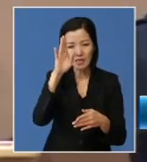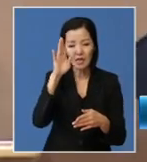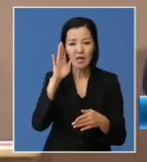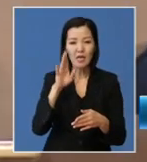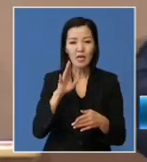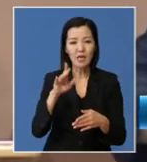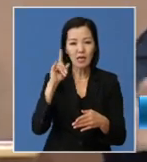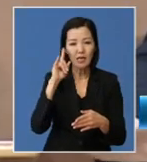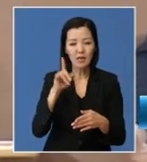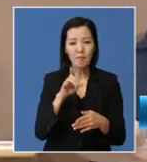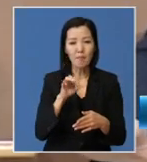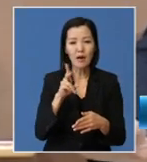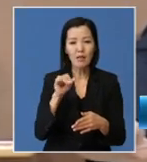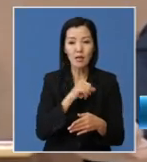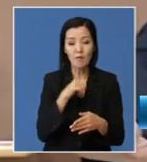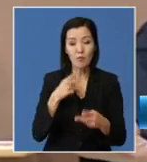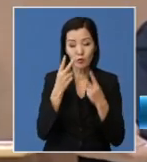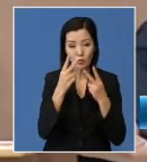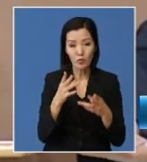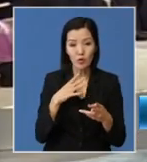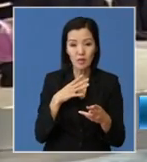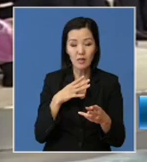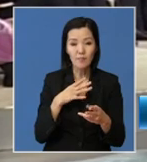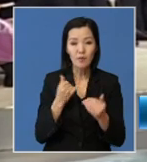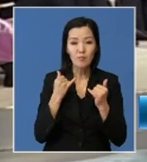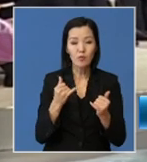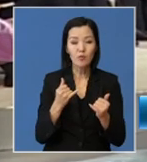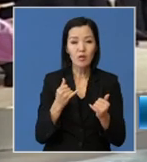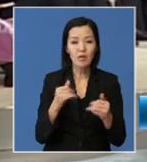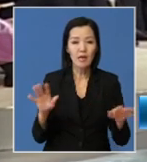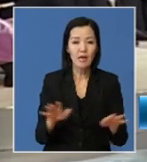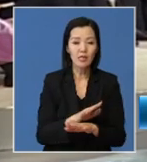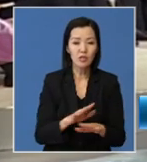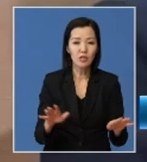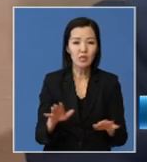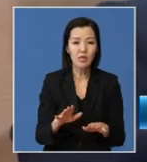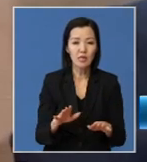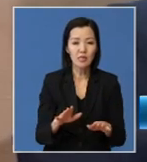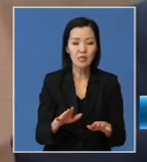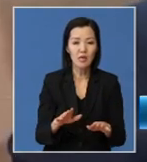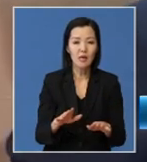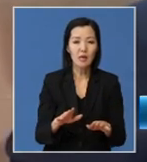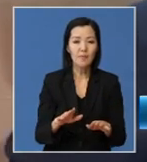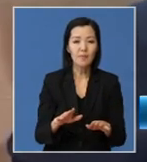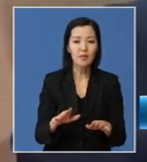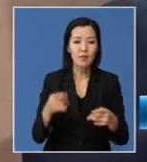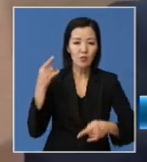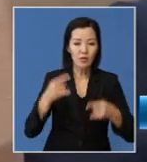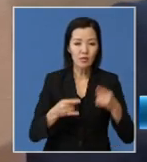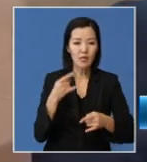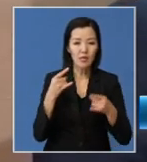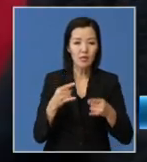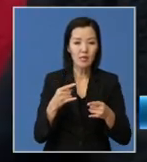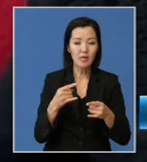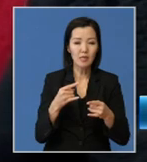қаһарманы Роза Бағланова да өз көзімен көрген. Бұл туралы атақты әнші көзі тірісінде отандық арналардың біріне сұхбат беріп, сол